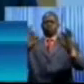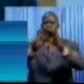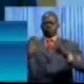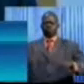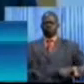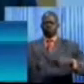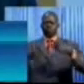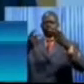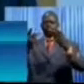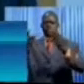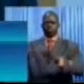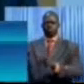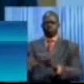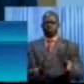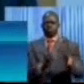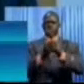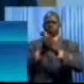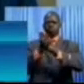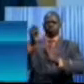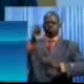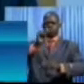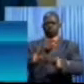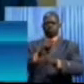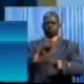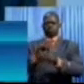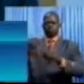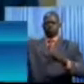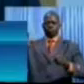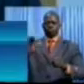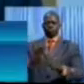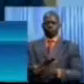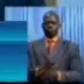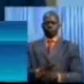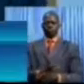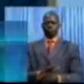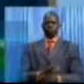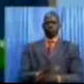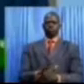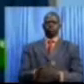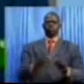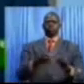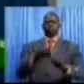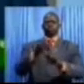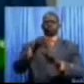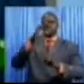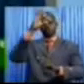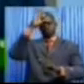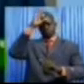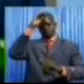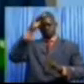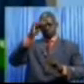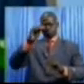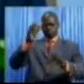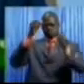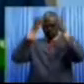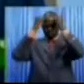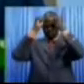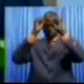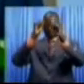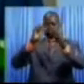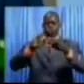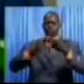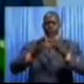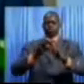faites et la qualité du travail accompli. Excellence, Monsieur le Président, chers frères, je voudrais